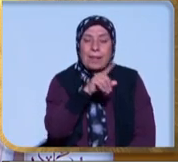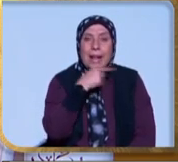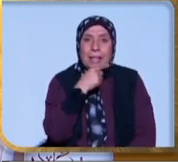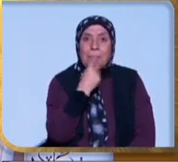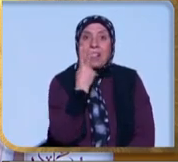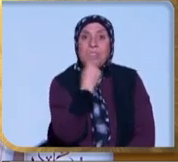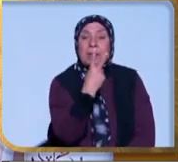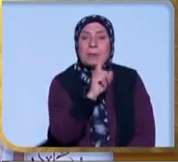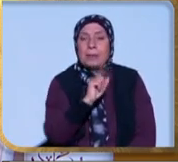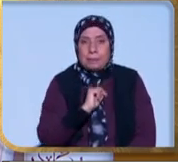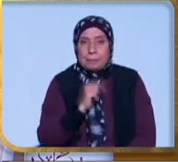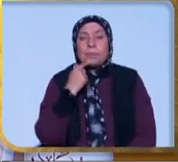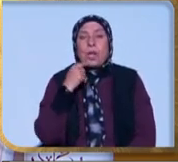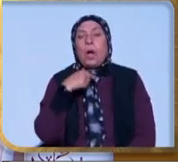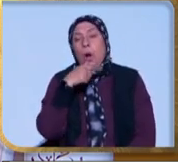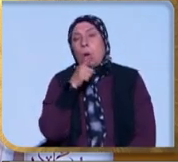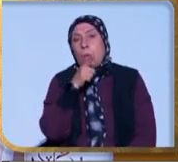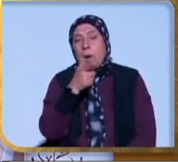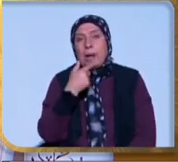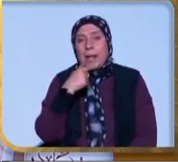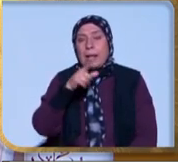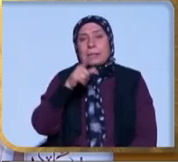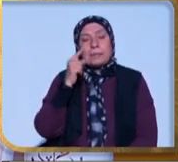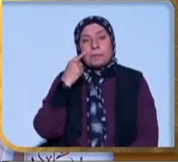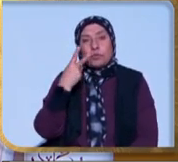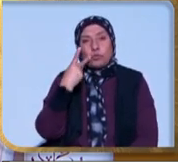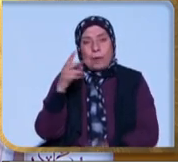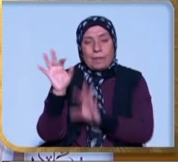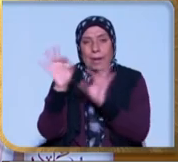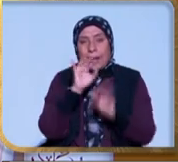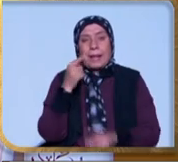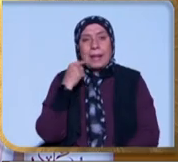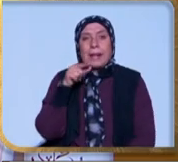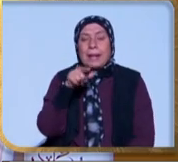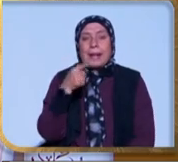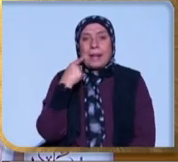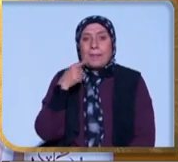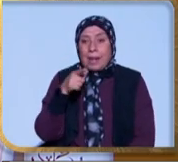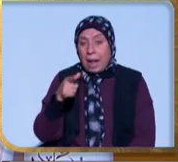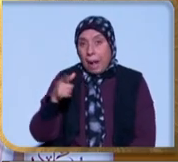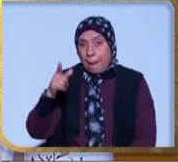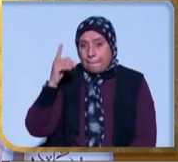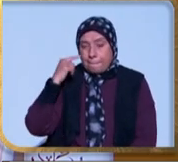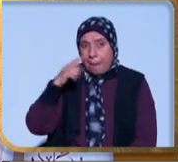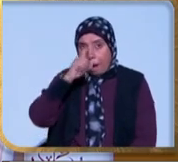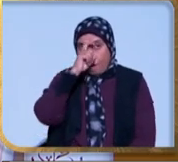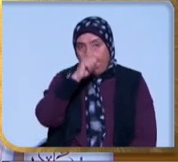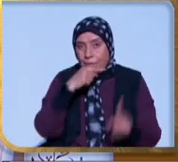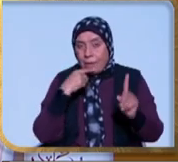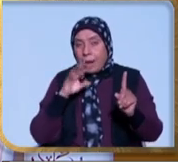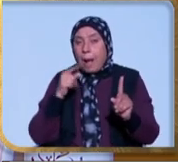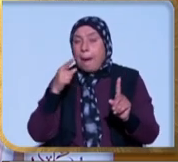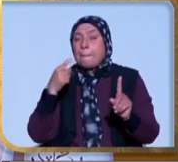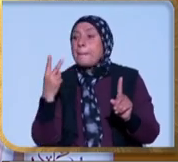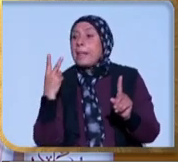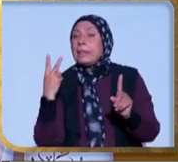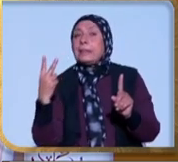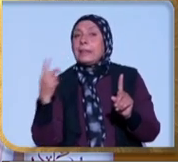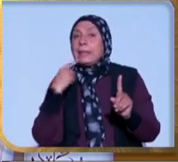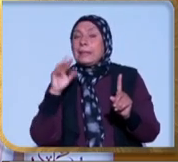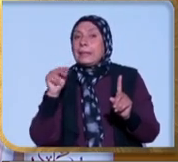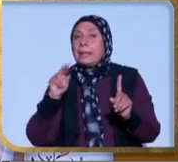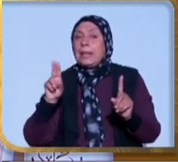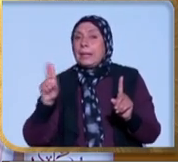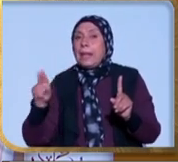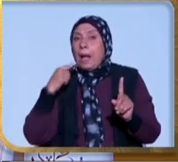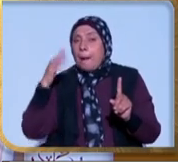شفنا مثلا ضرب الله مثلا للذين كفروا امرأة نوح، امرأة نوح يبقى زوجها سيدنا